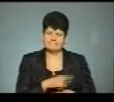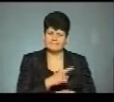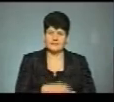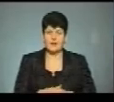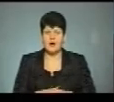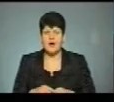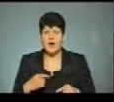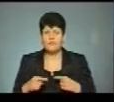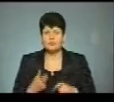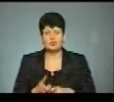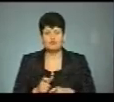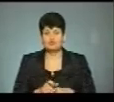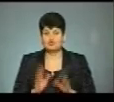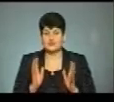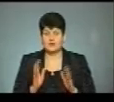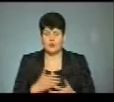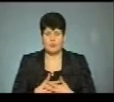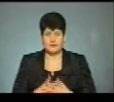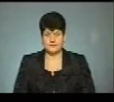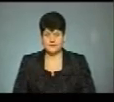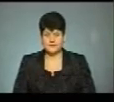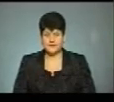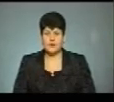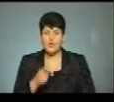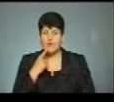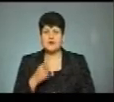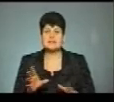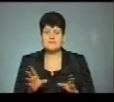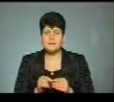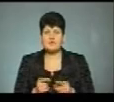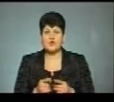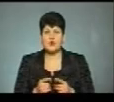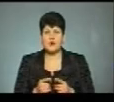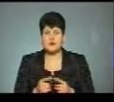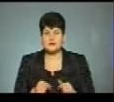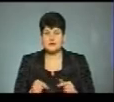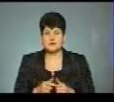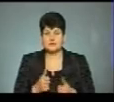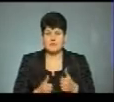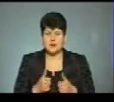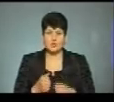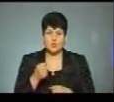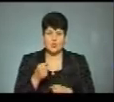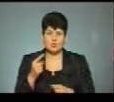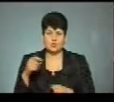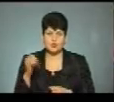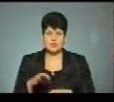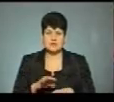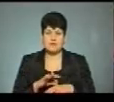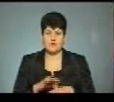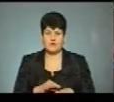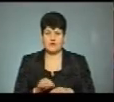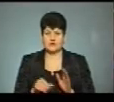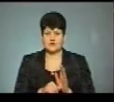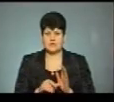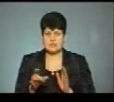Футбол він дуже любив. За словами співорганізатора змагань Андрія Підлужного, Кубок Сонця проводять вшосте. Особливість цього